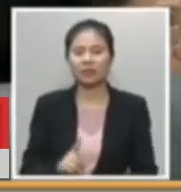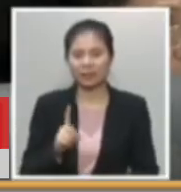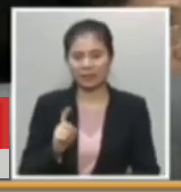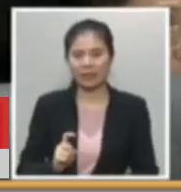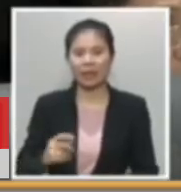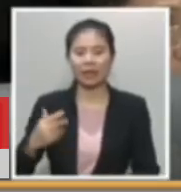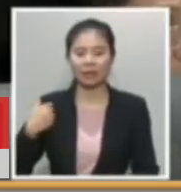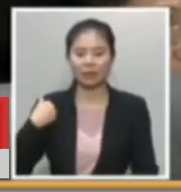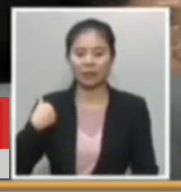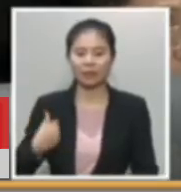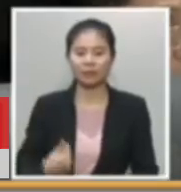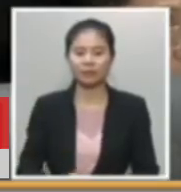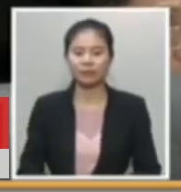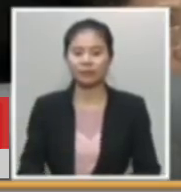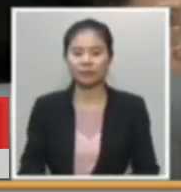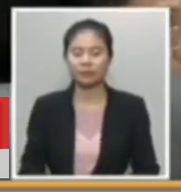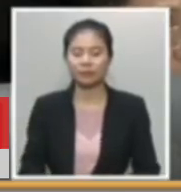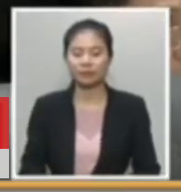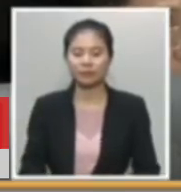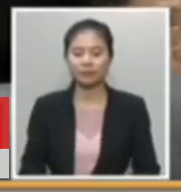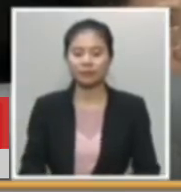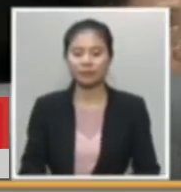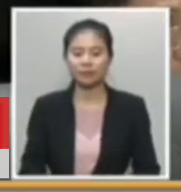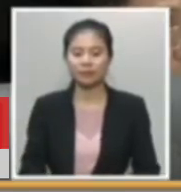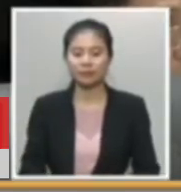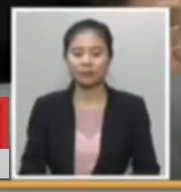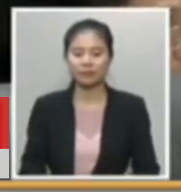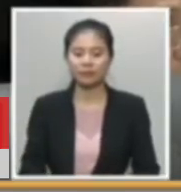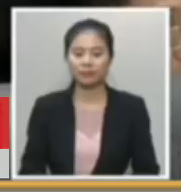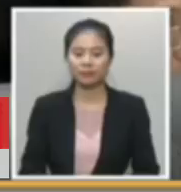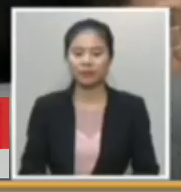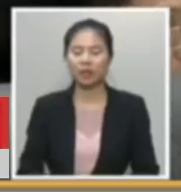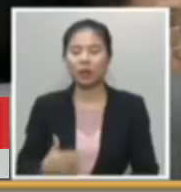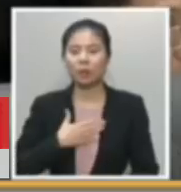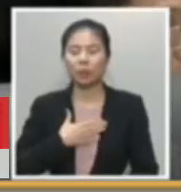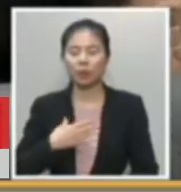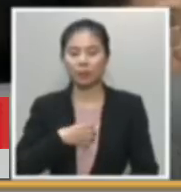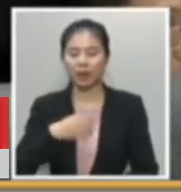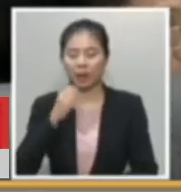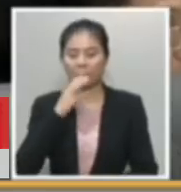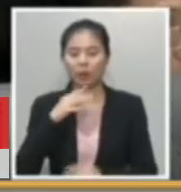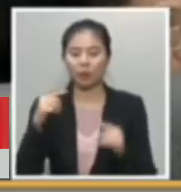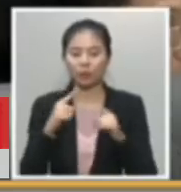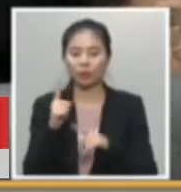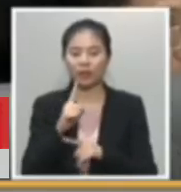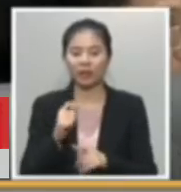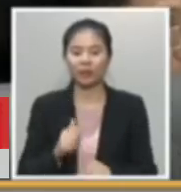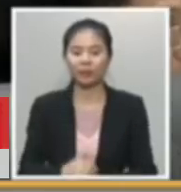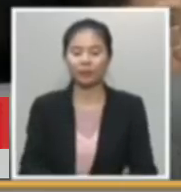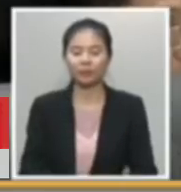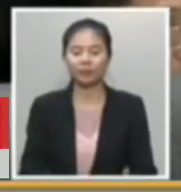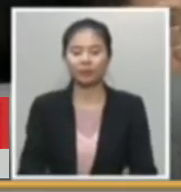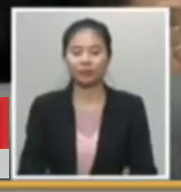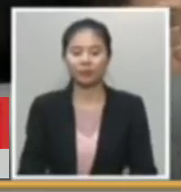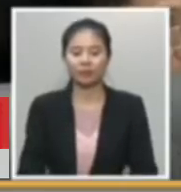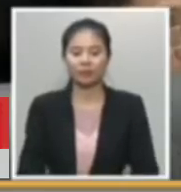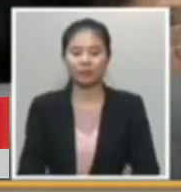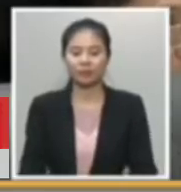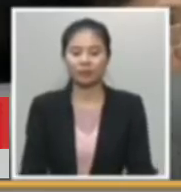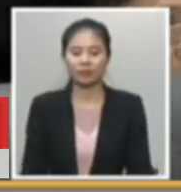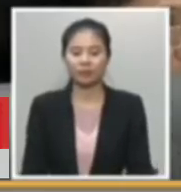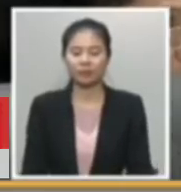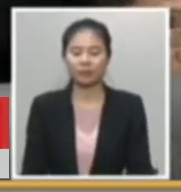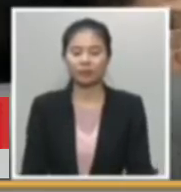ที่สุดท่านประธานครับสิ่งที่ผมขออนุญาตกราบเรียนเรื่องต่อไปใน